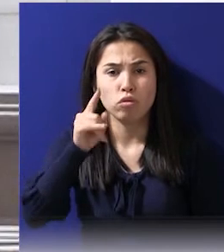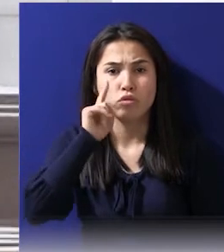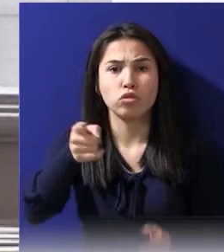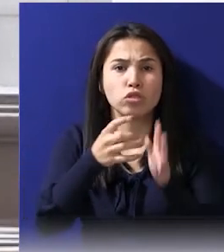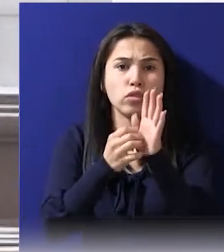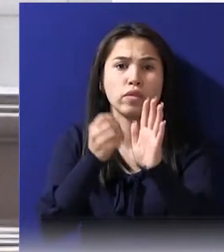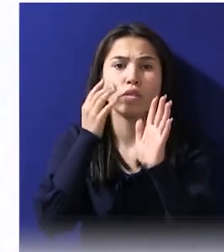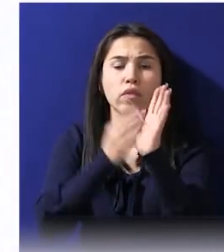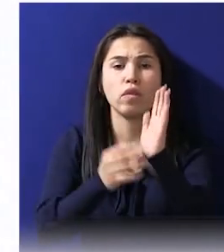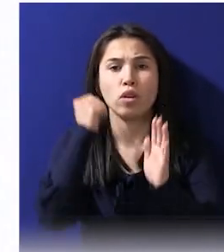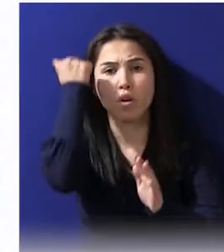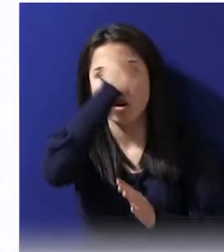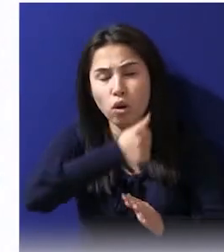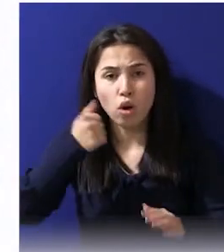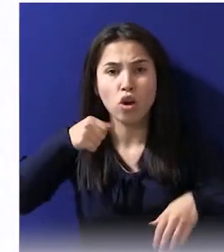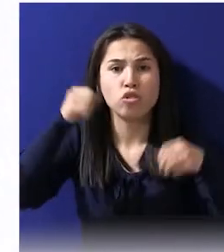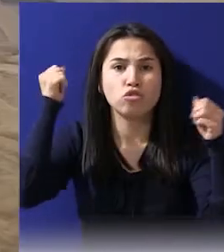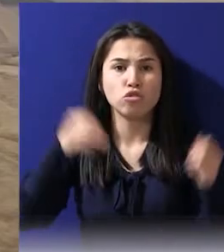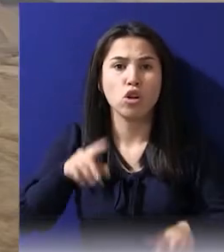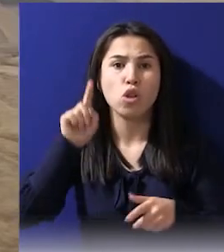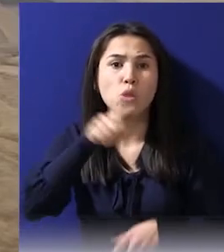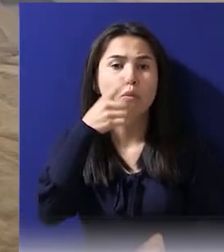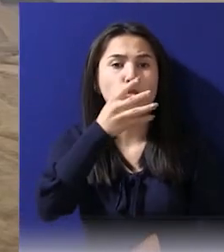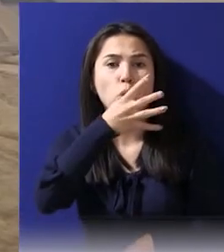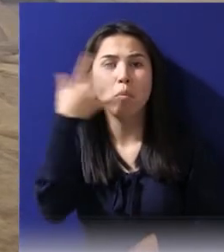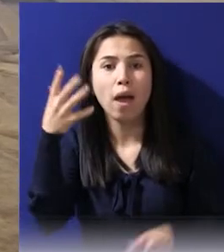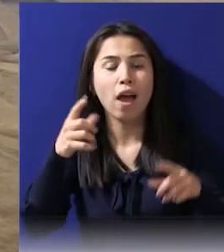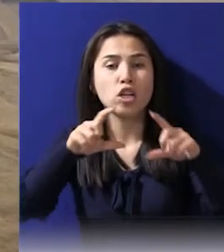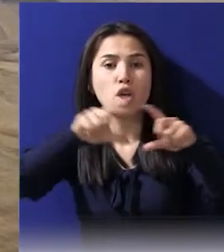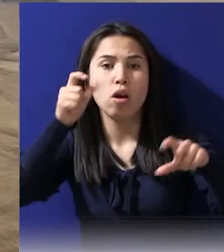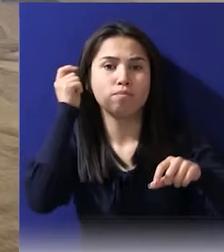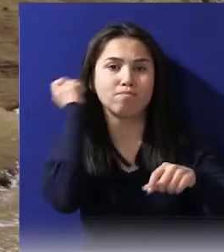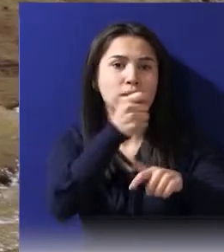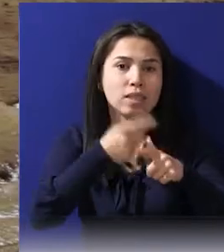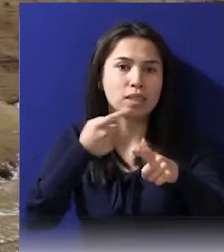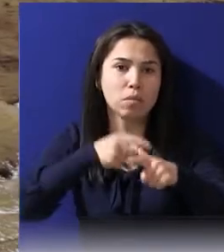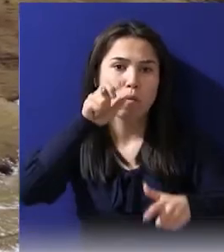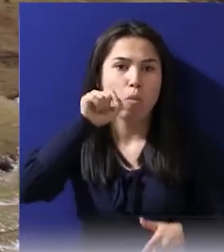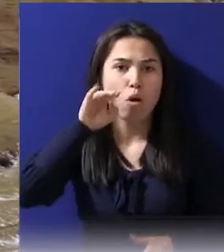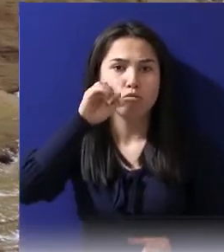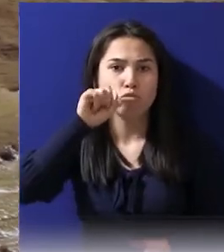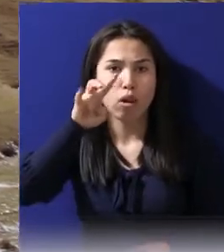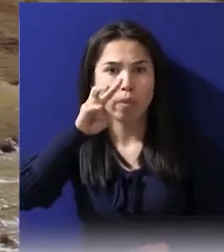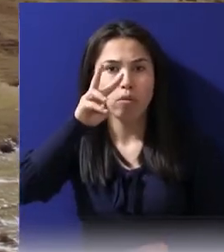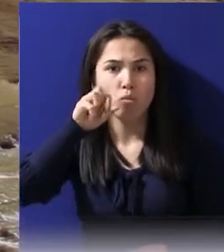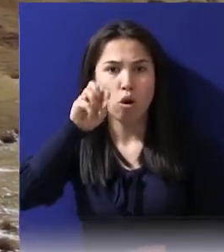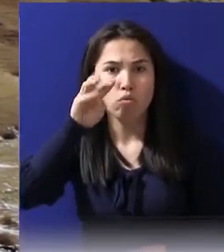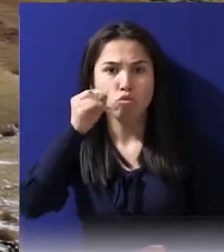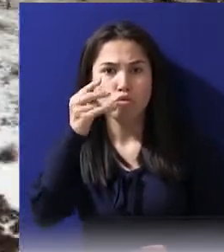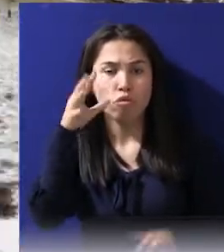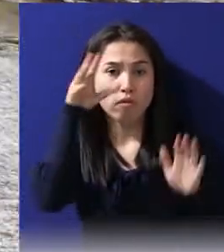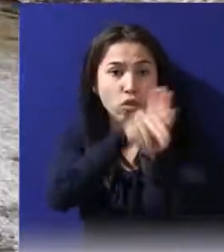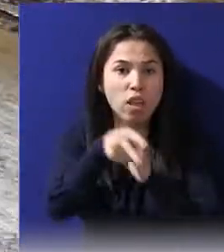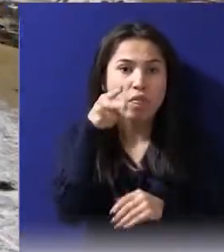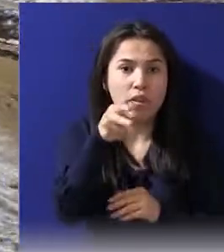бағытында жұмыстар басталып кеткен. Сондай-ақ, Әулиебастау бұлағы да жаңғыртылып, Таскөл көлінің жағасынан туристік демалыс орталығы ашылмақ екен.